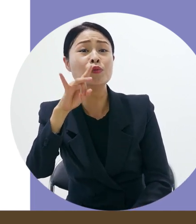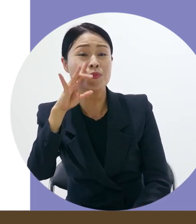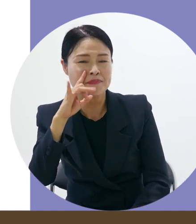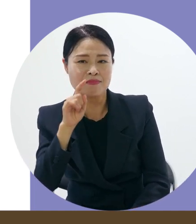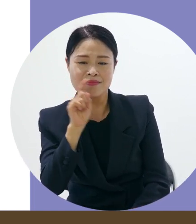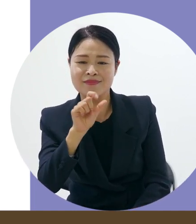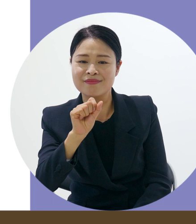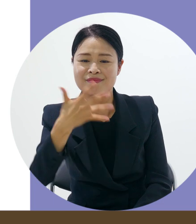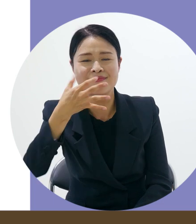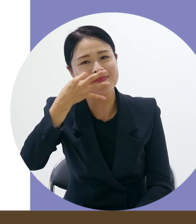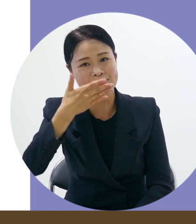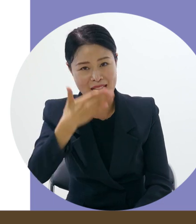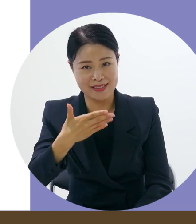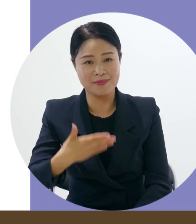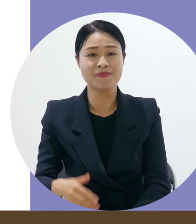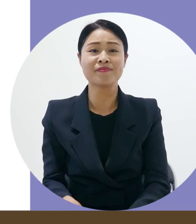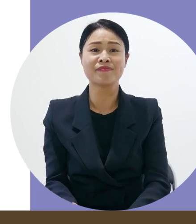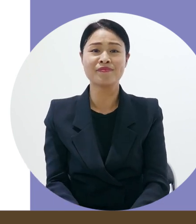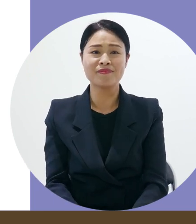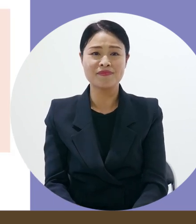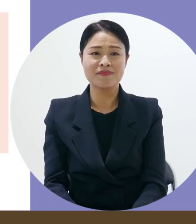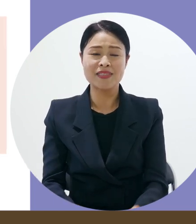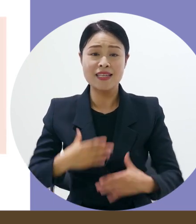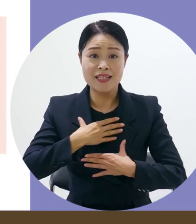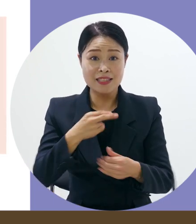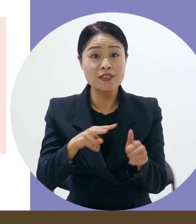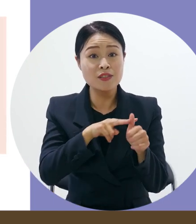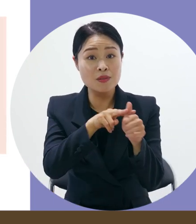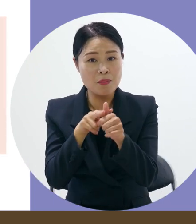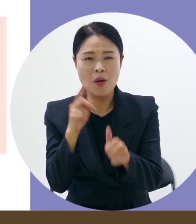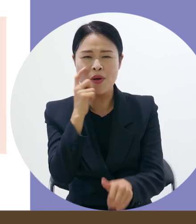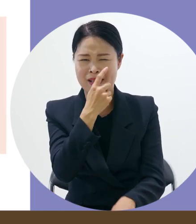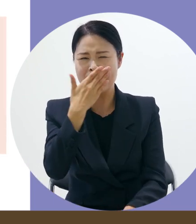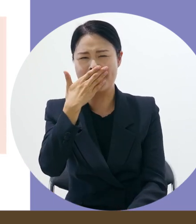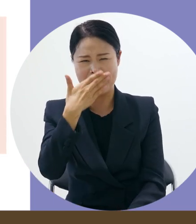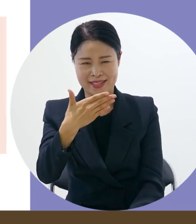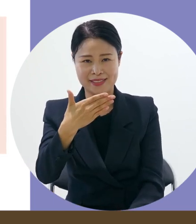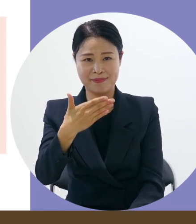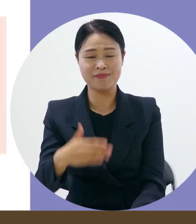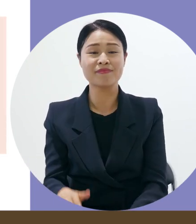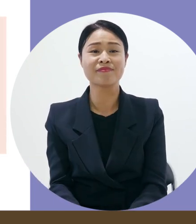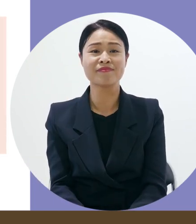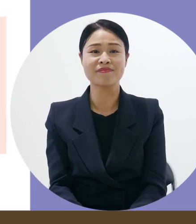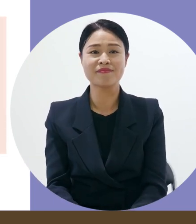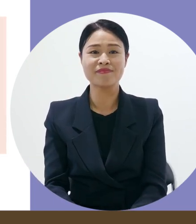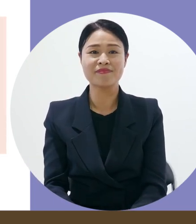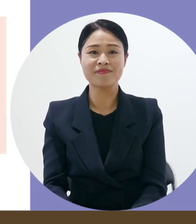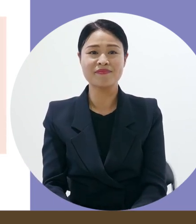때 사용할 수 있습니다. 안전 정보를 확인할 수 있어요.